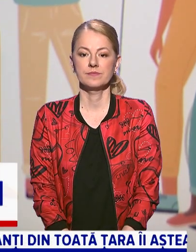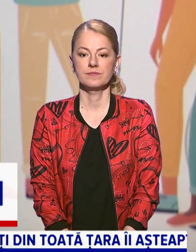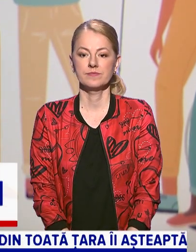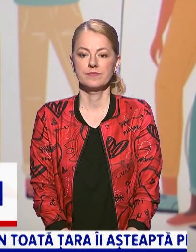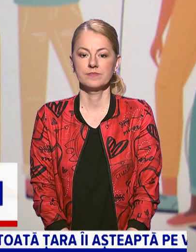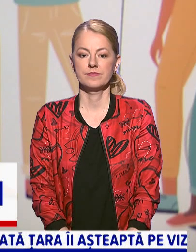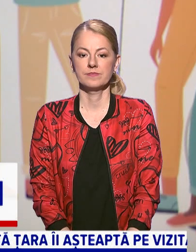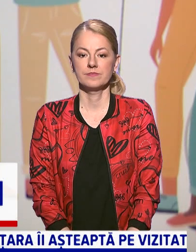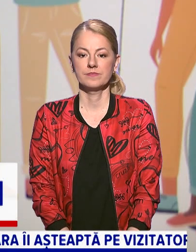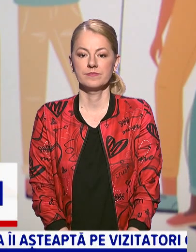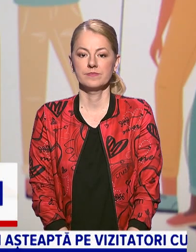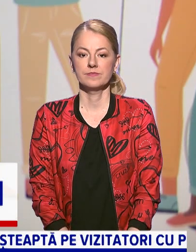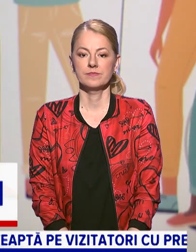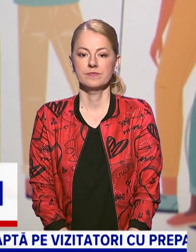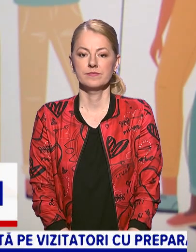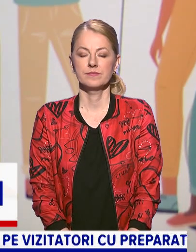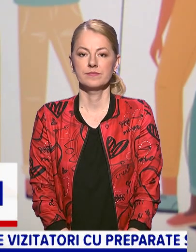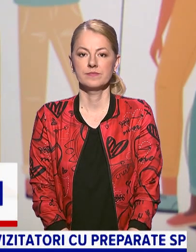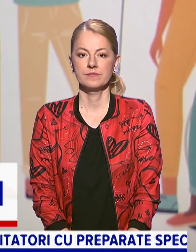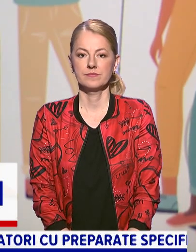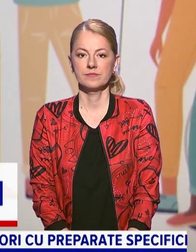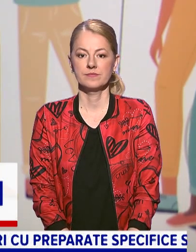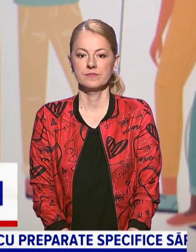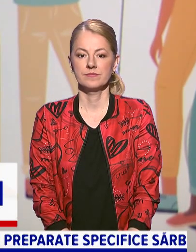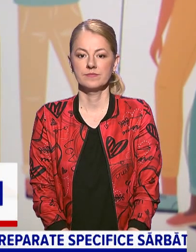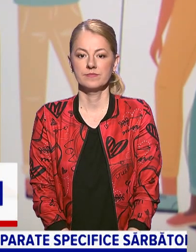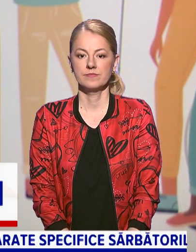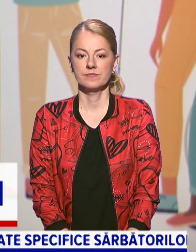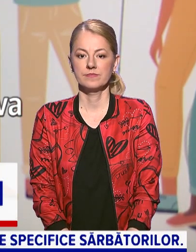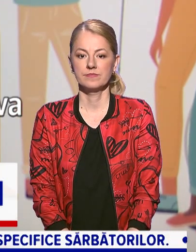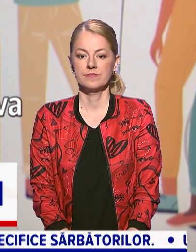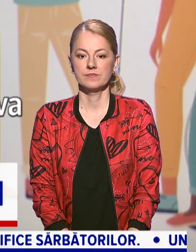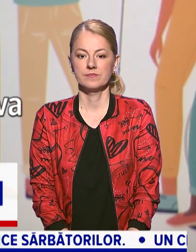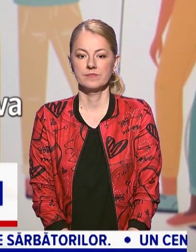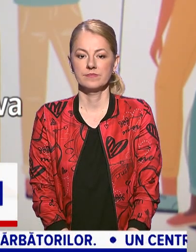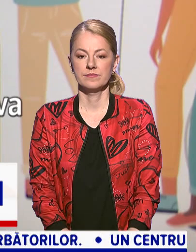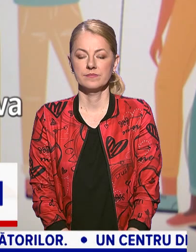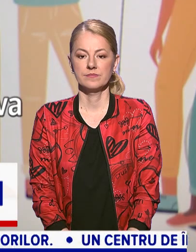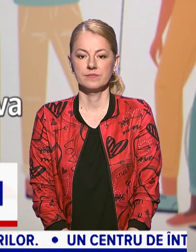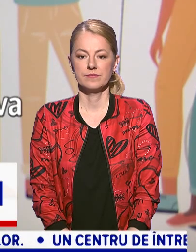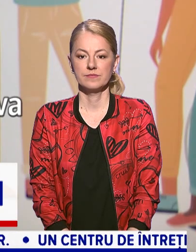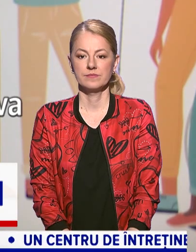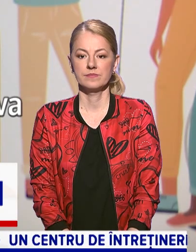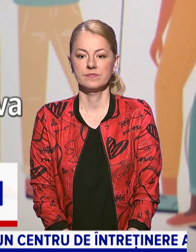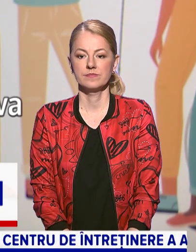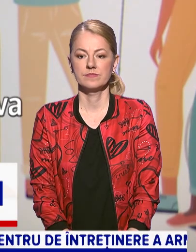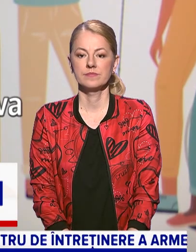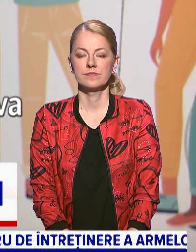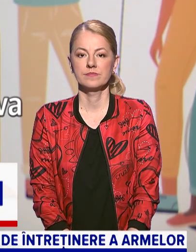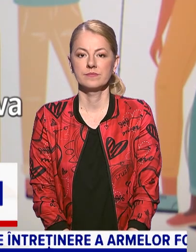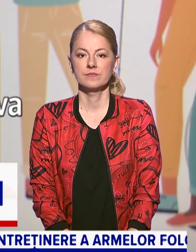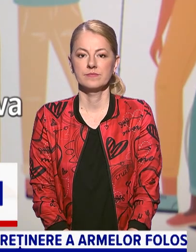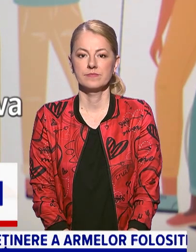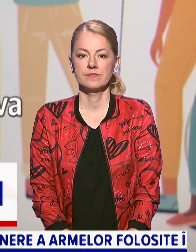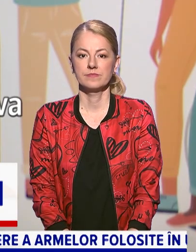designed it with the learning style of autistic children in mind. So the environment gives the